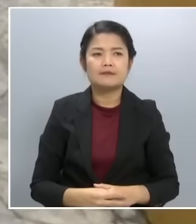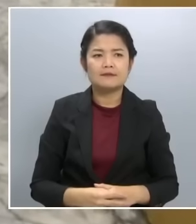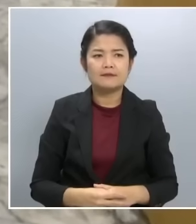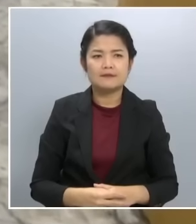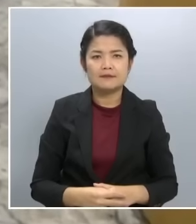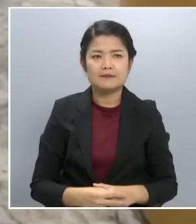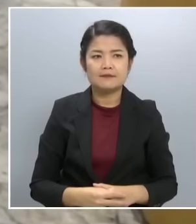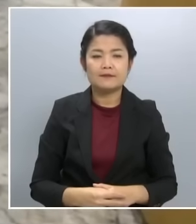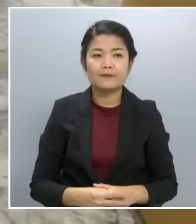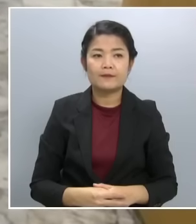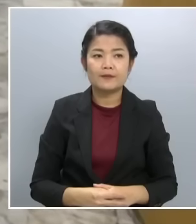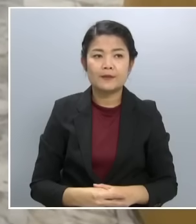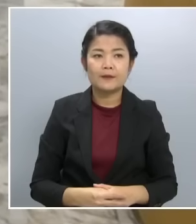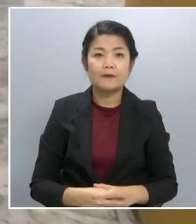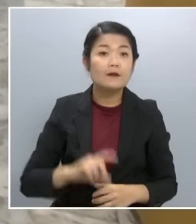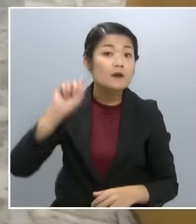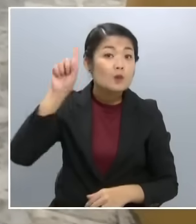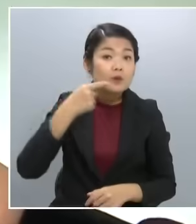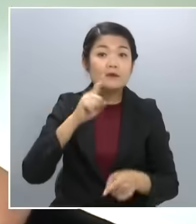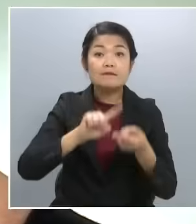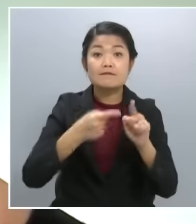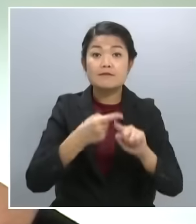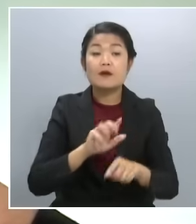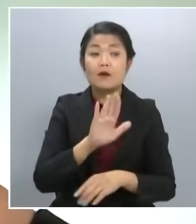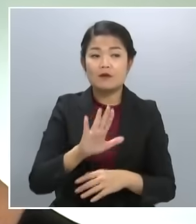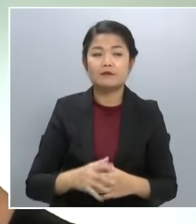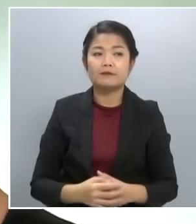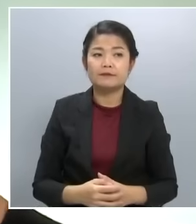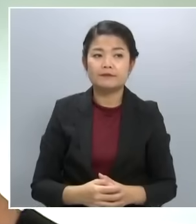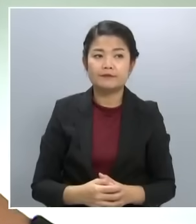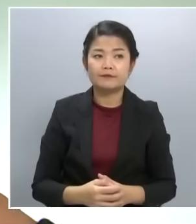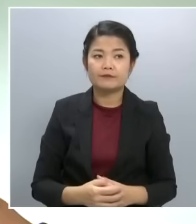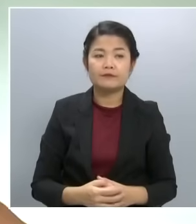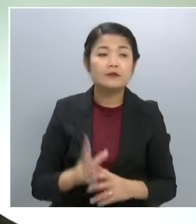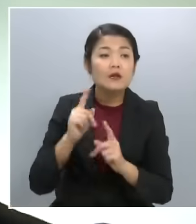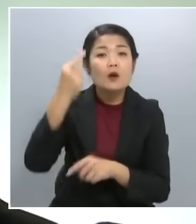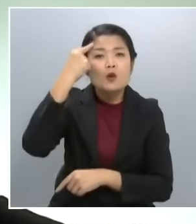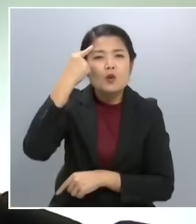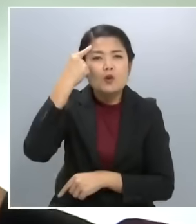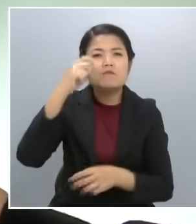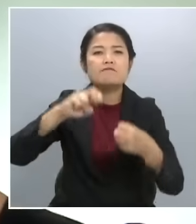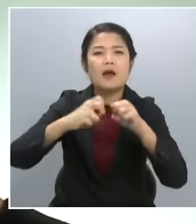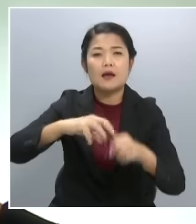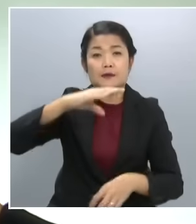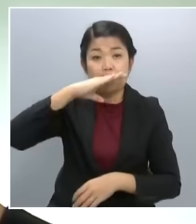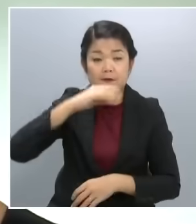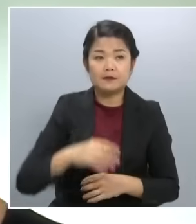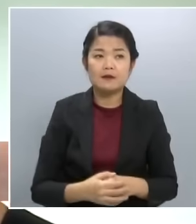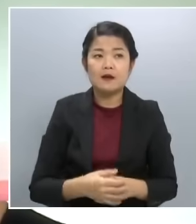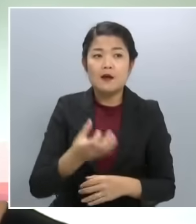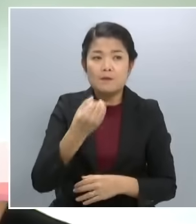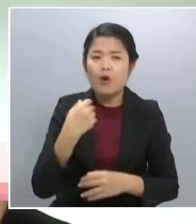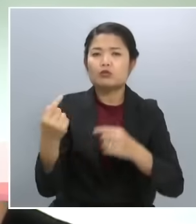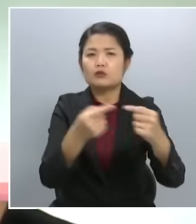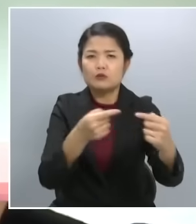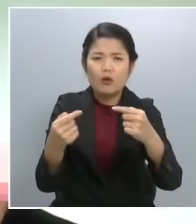อ่ะลองฟังเสียงเดือนนะเนี่ยหนูเพิ่งรู้ข่ะว่าหุ่งหวงพี่อ่ะทะเลาะกับพี่โบ้อะไรอย่างเงี้ย